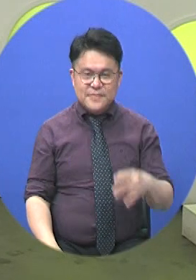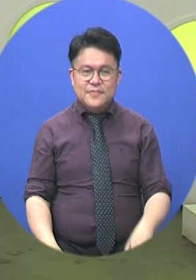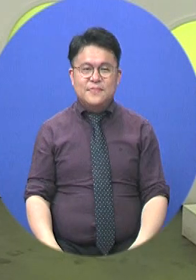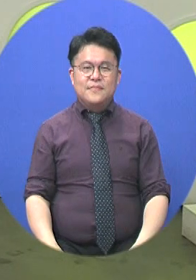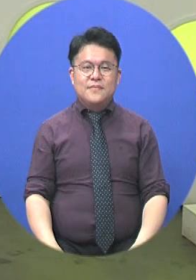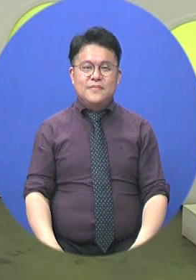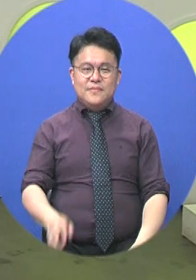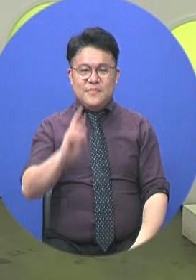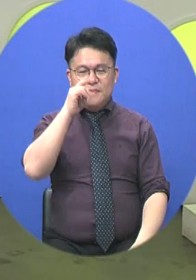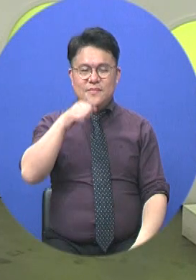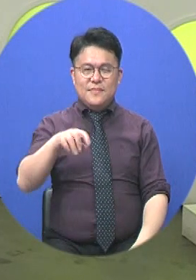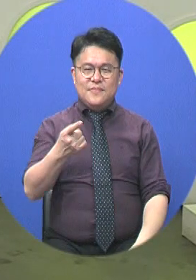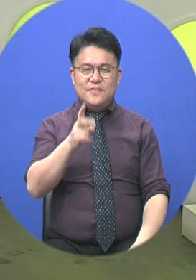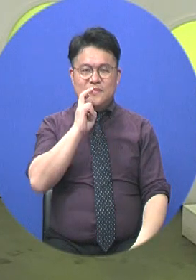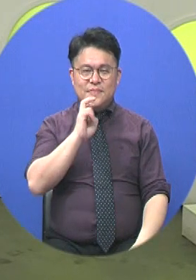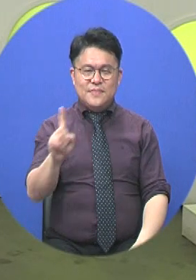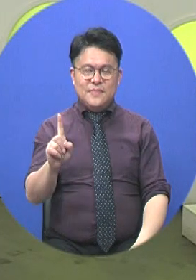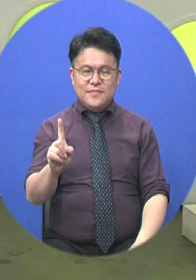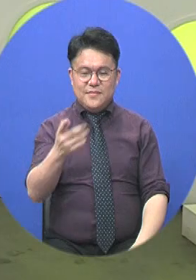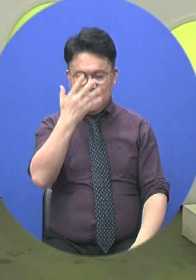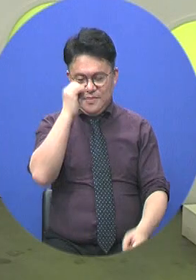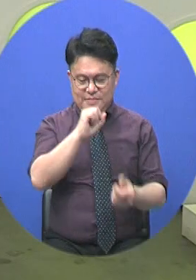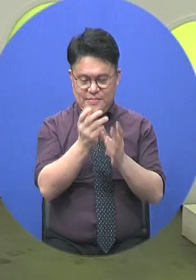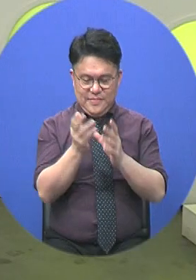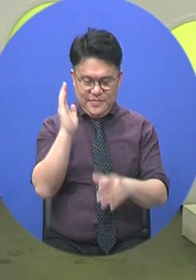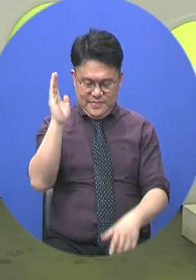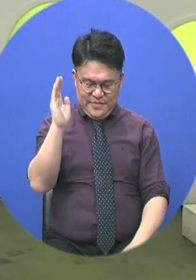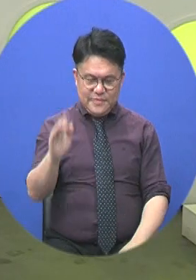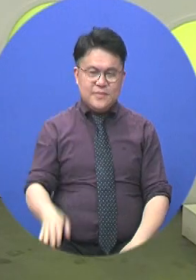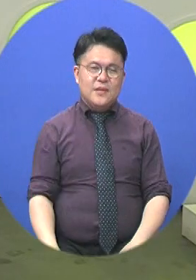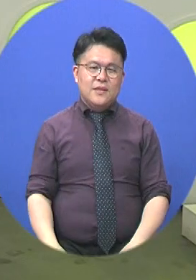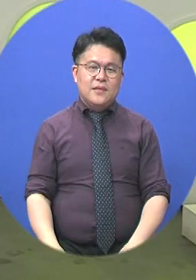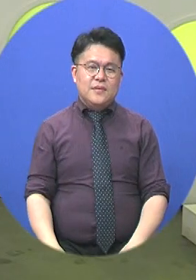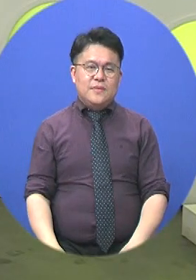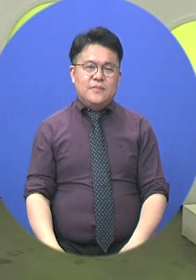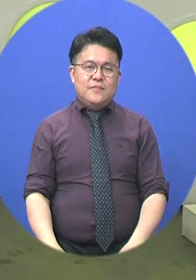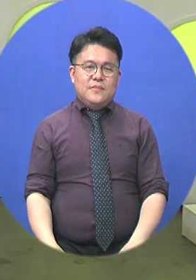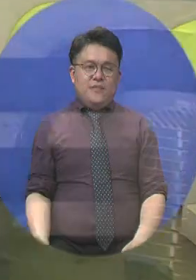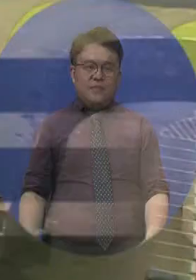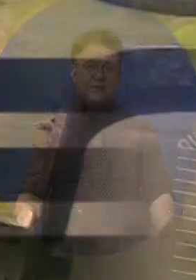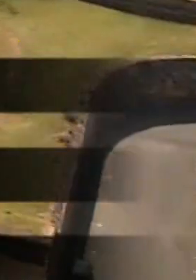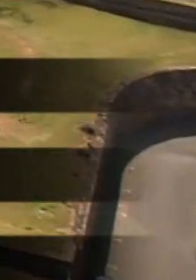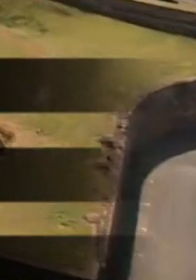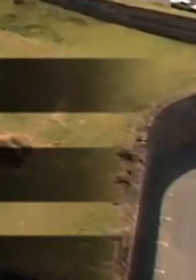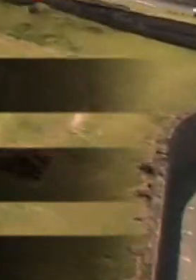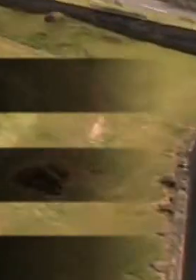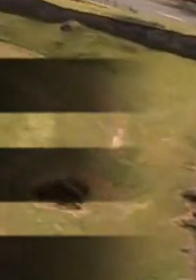네. 박경호님이 부릅니다. 할미 믿고 사연.